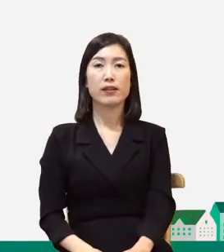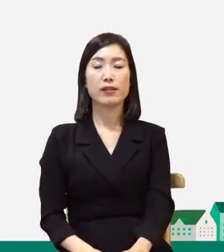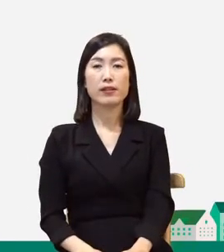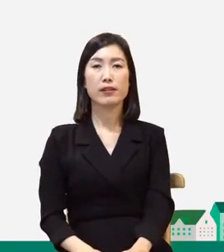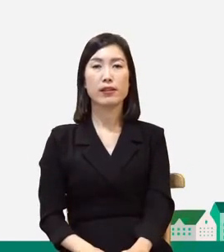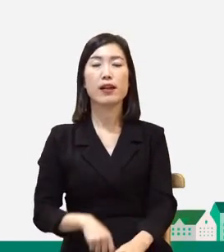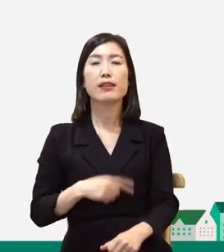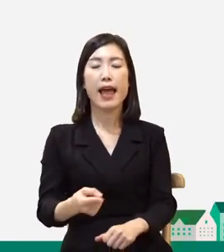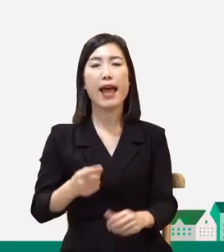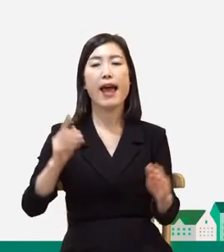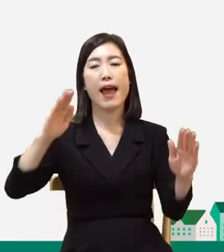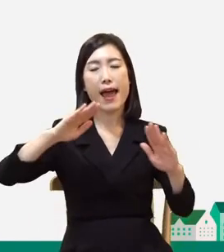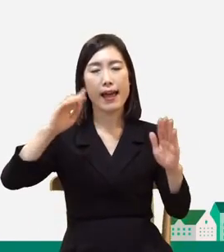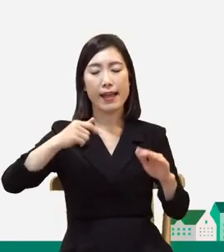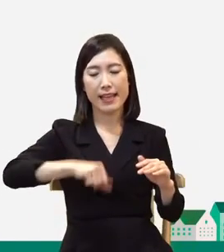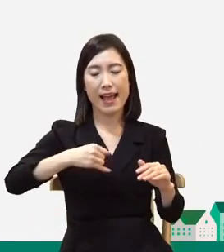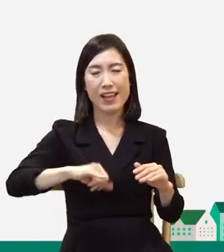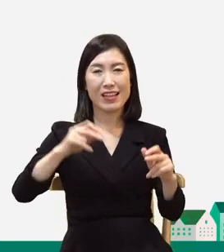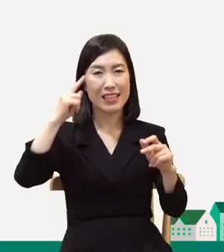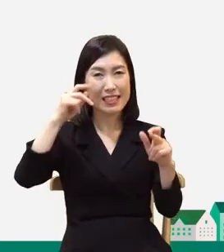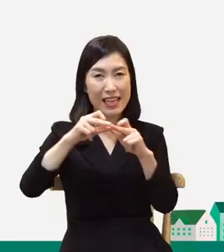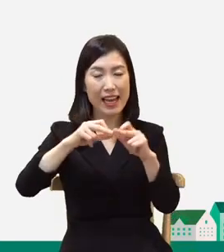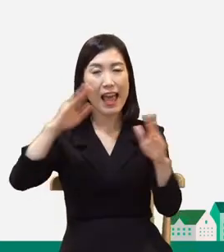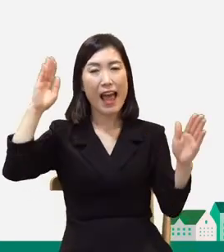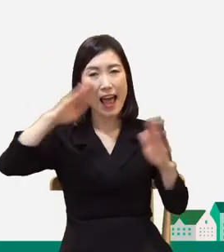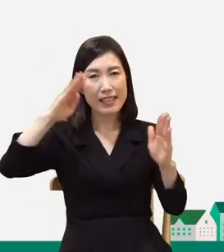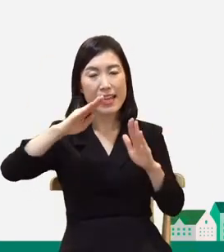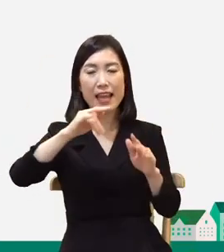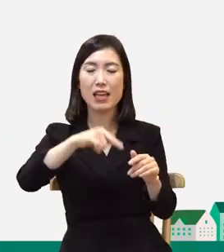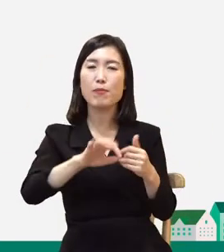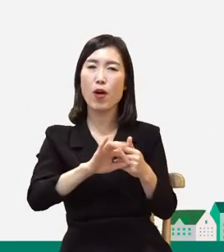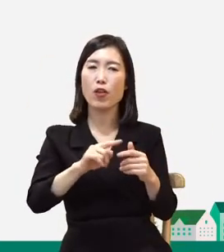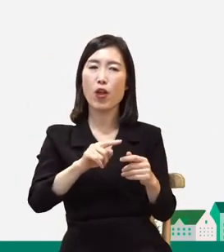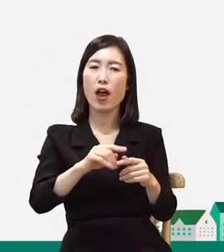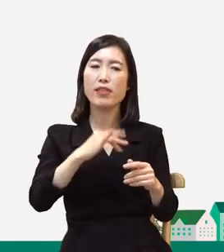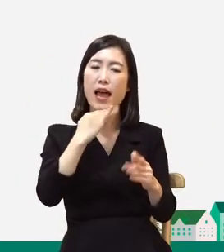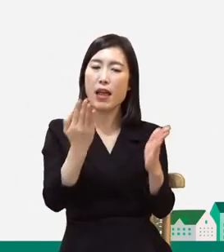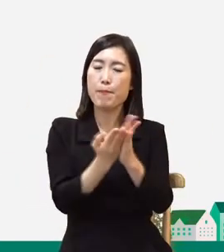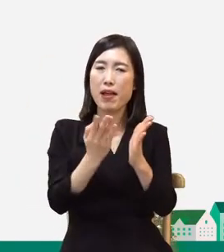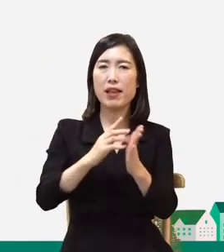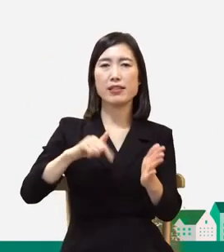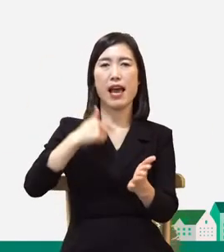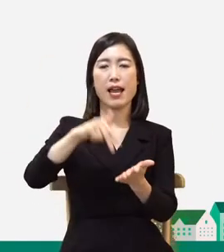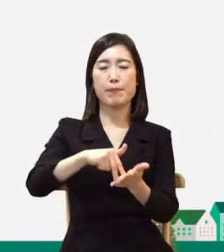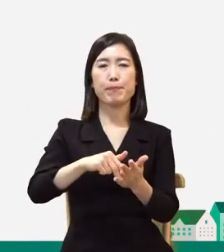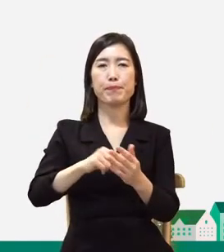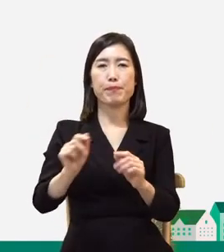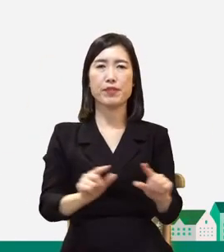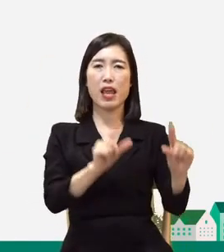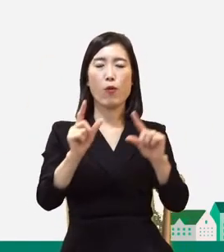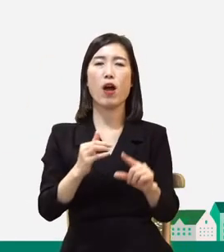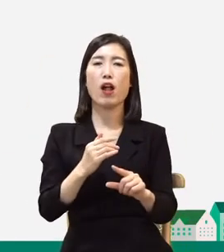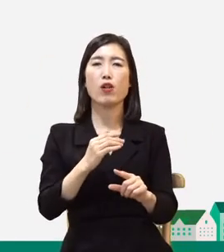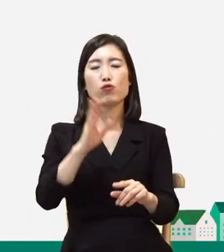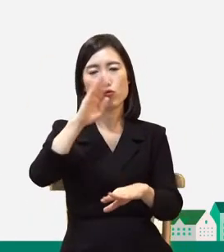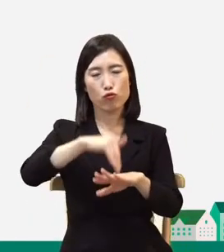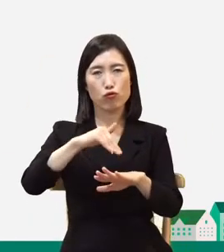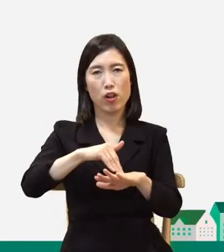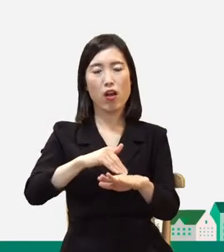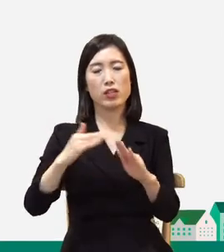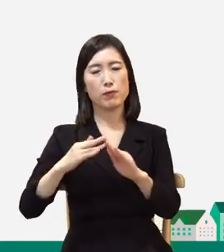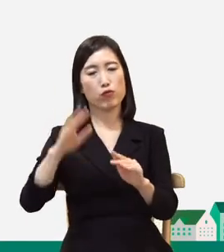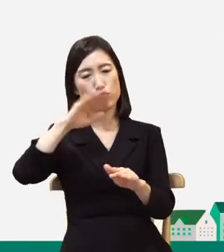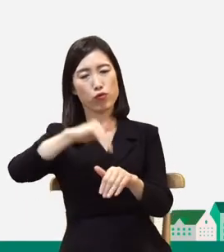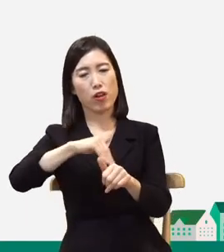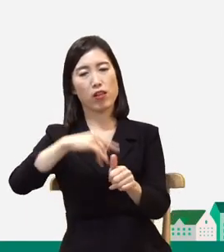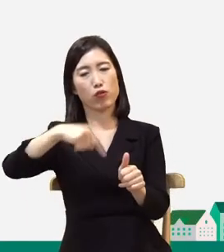그리고 이제 학령기가 되면 학령기에서 이루어질 수 있는 또 이제 자립생활 훈련들이 있는데 그런 훈련들을 차근차근 집에서 잘 시켜주시는